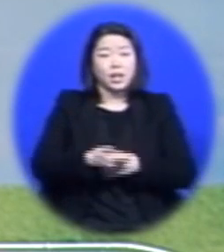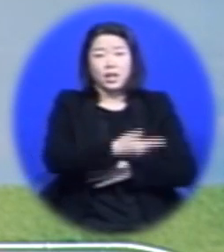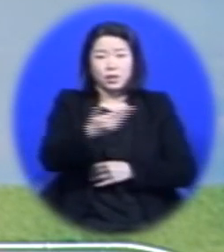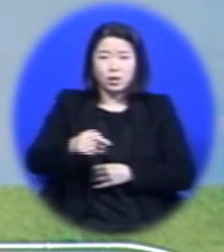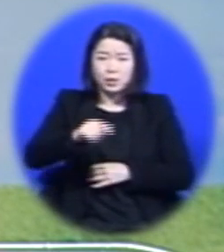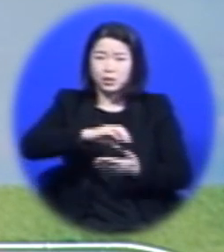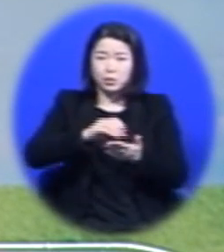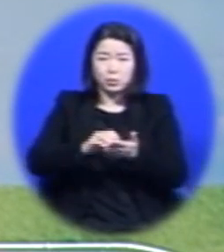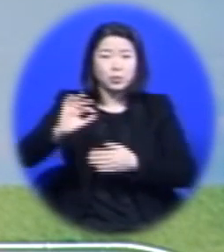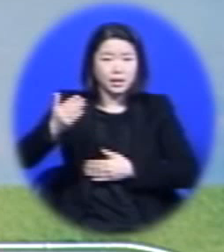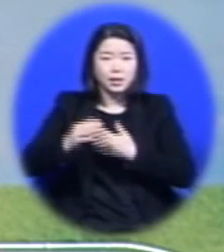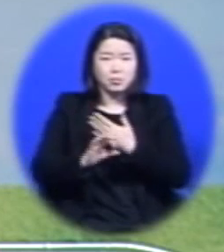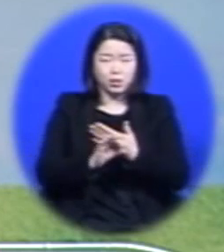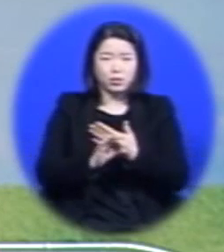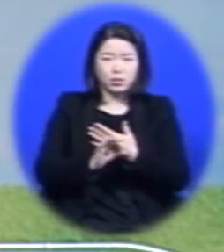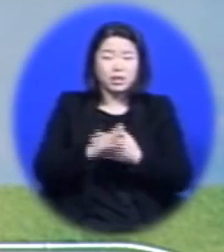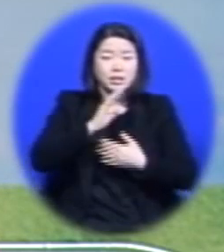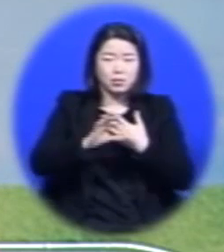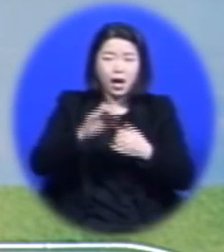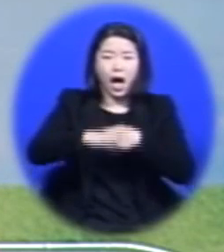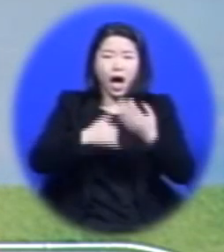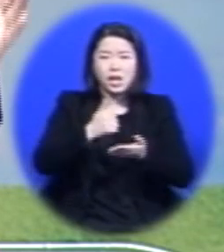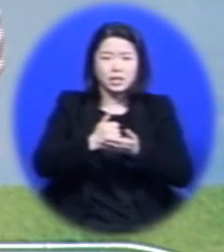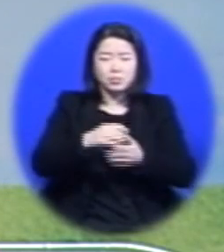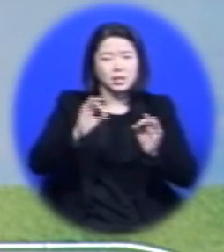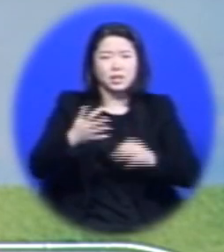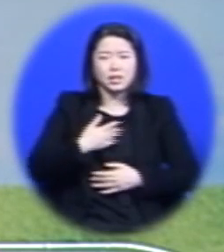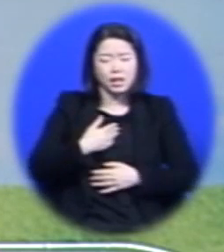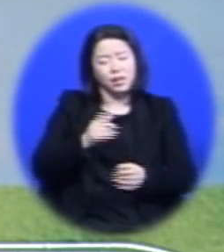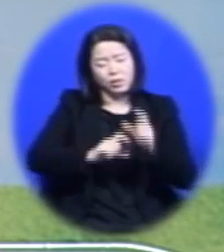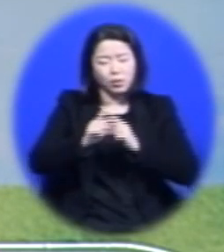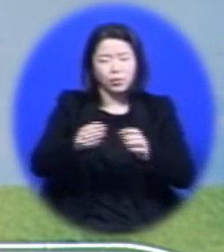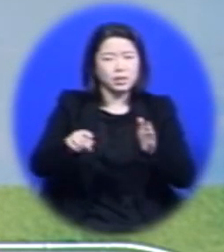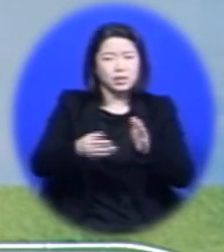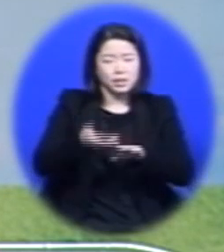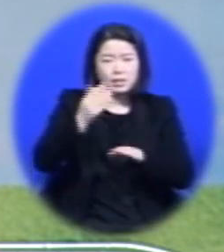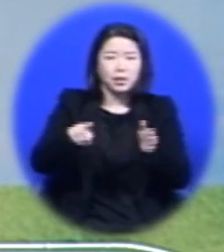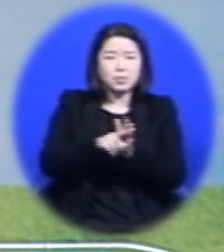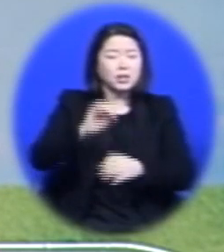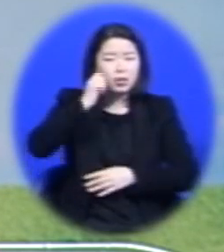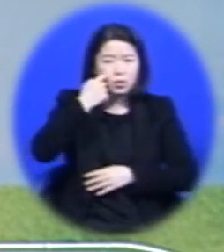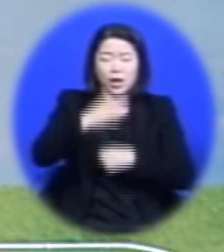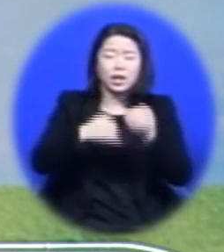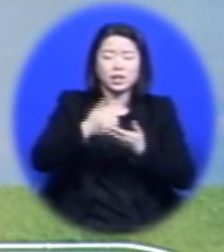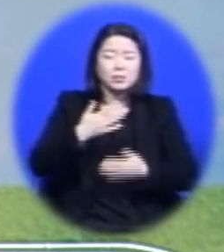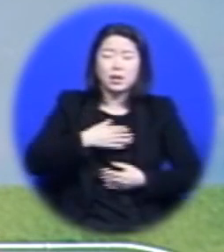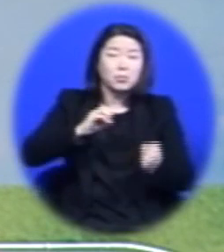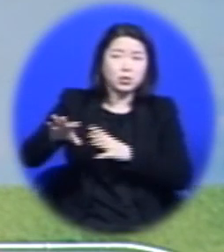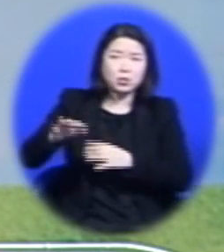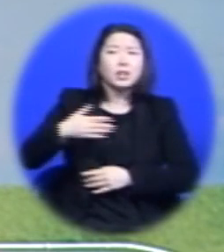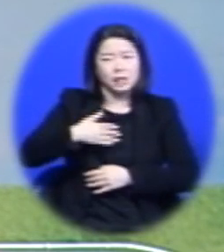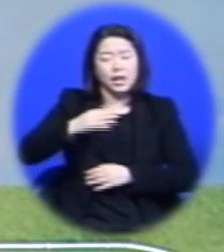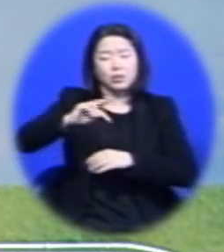여러분 이 정도쯤 되면 그러면 하나님 나 이제 더 이상 안 믿을래 요 하나의 나 버리셔도 쪼 나도 하나님 버릴